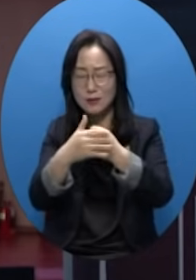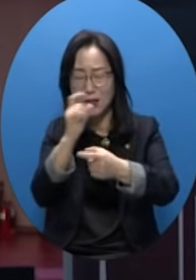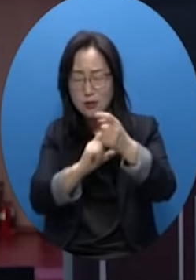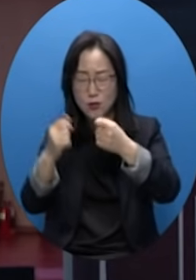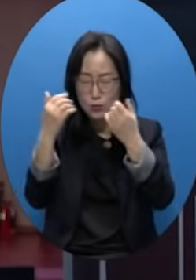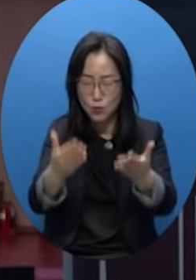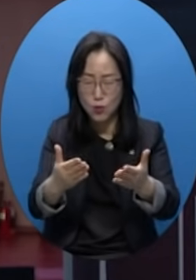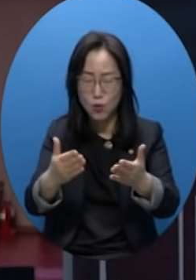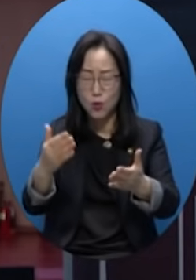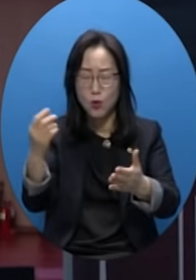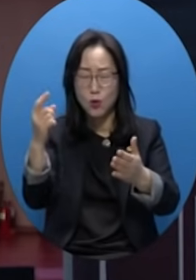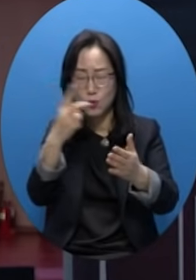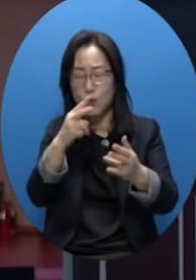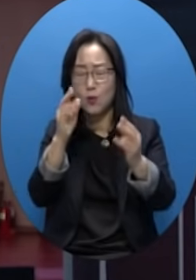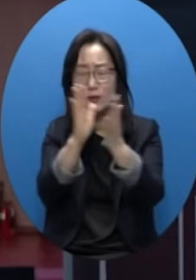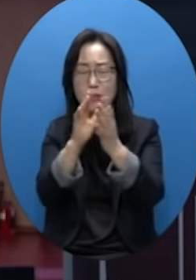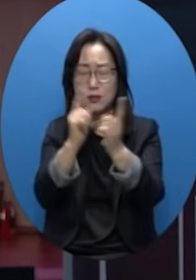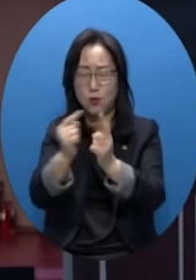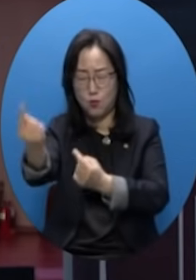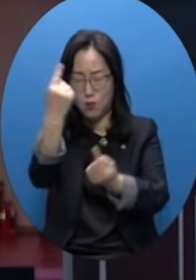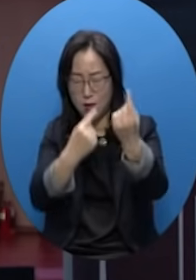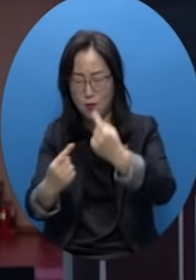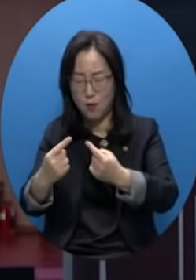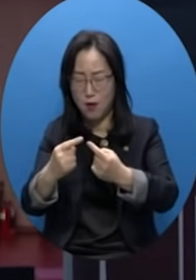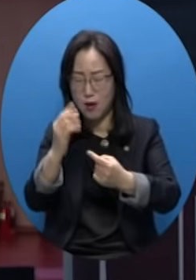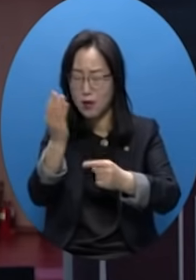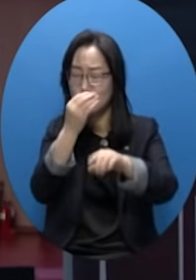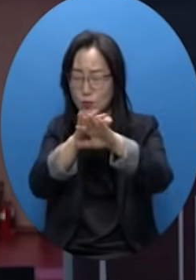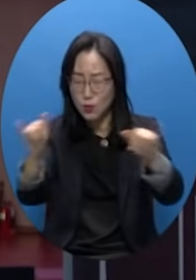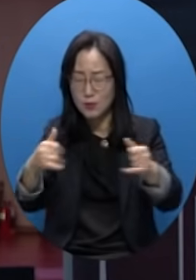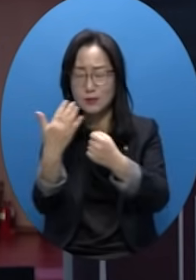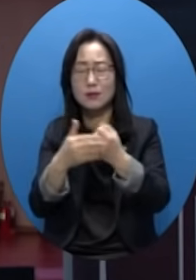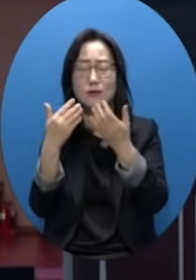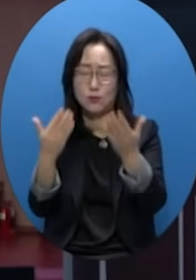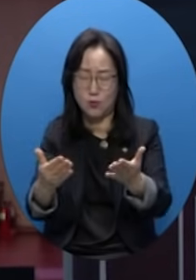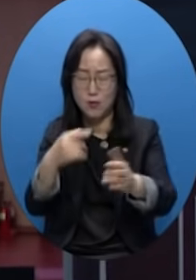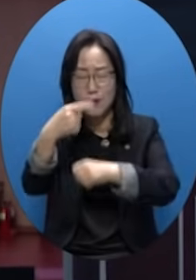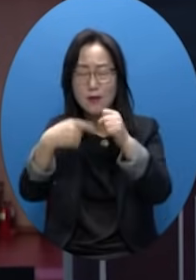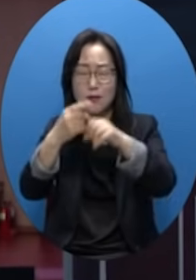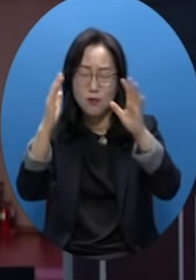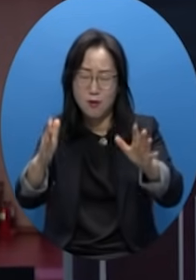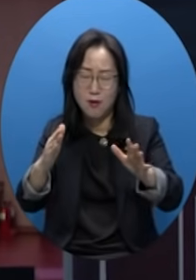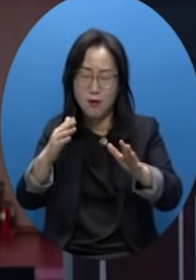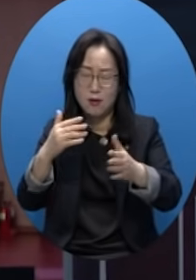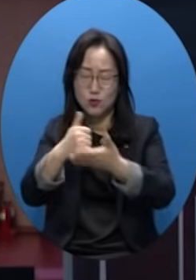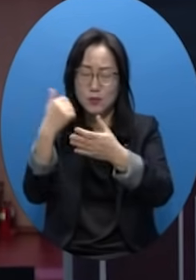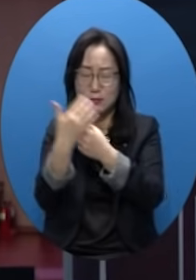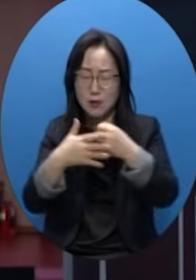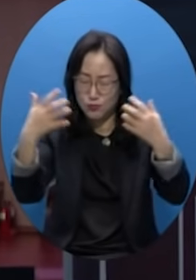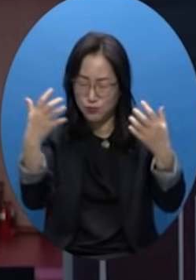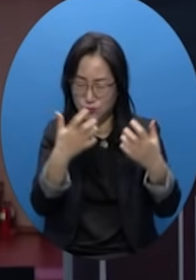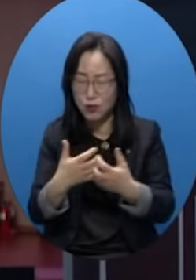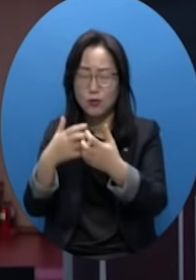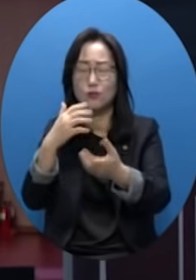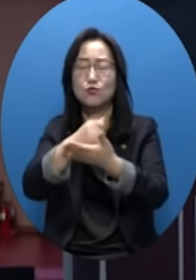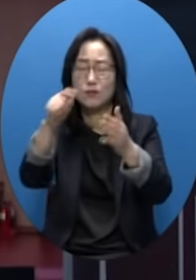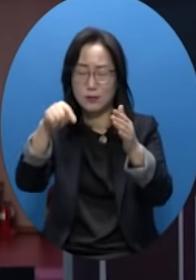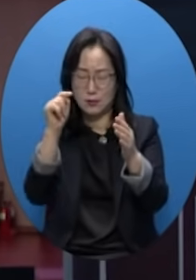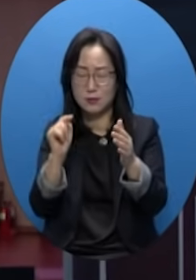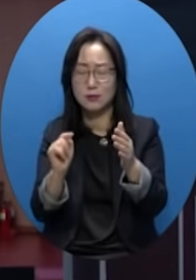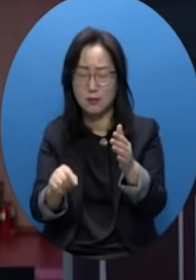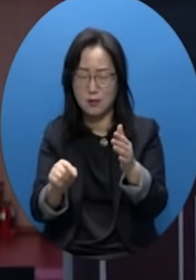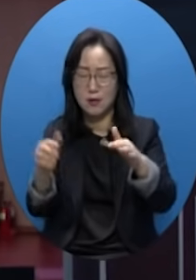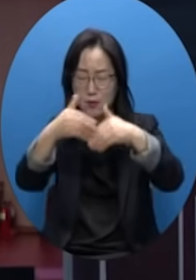얘들은 귀한 피해 백성들에게 은혜를 내려 주셔서 올 한해 질문에 가품 사하여 주아는 줄이 말해서